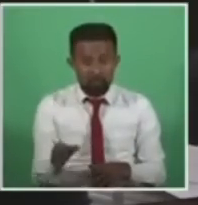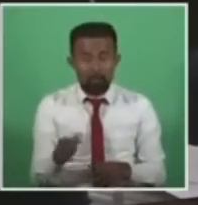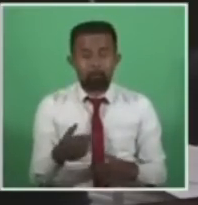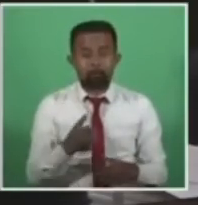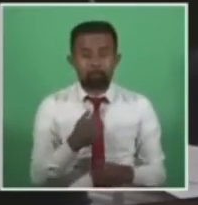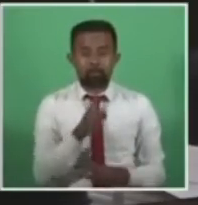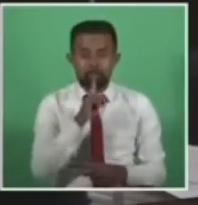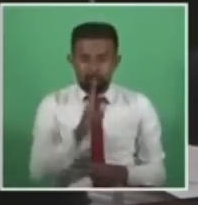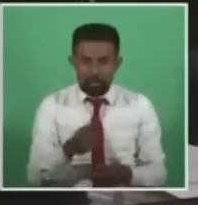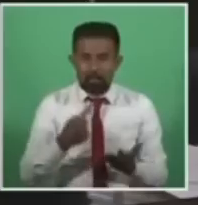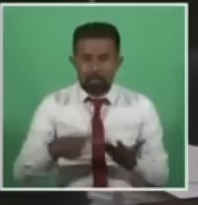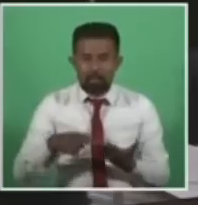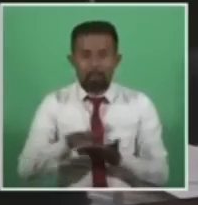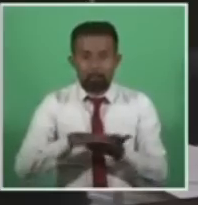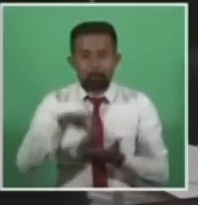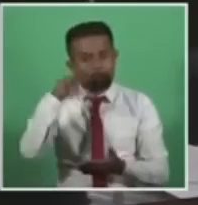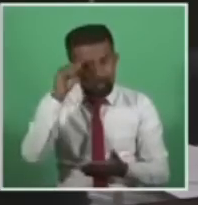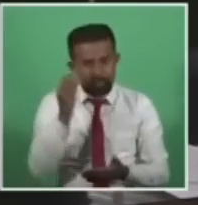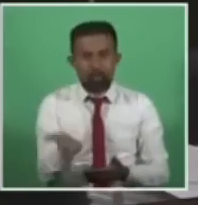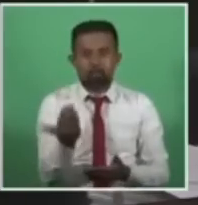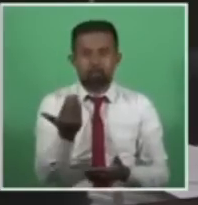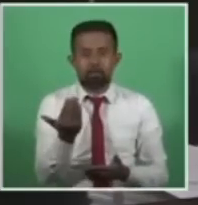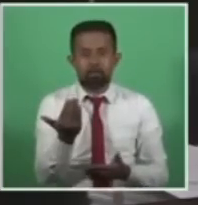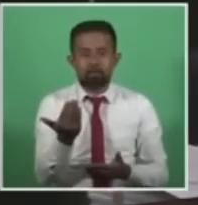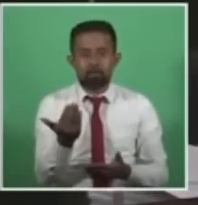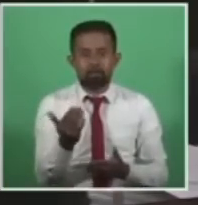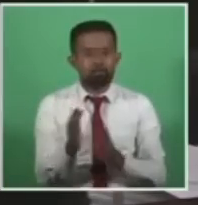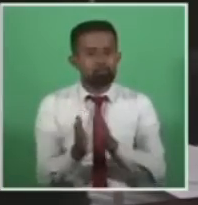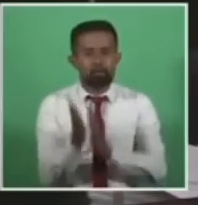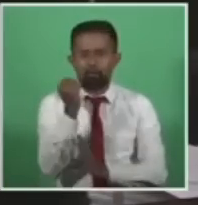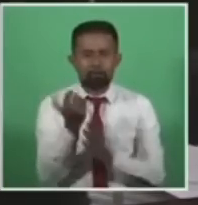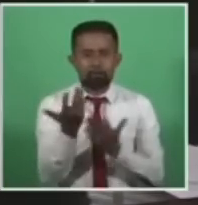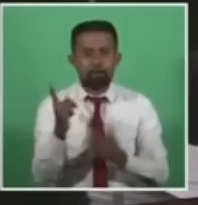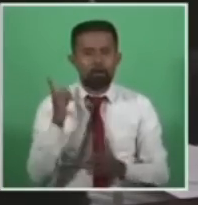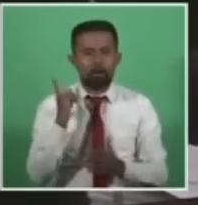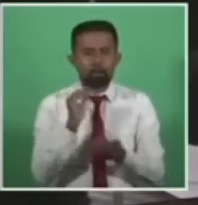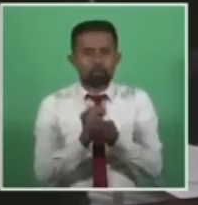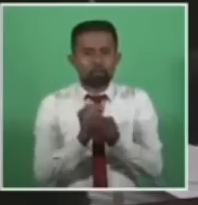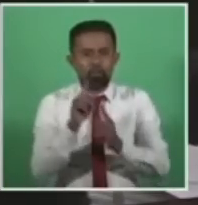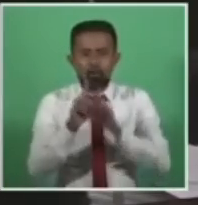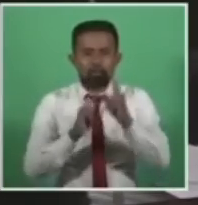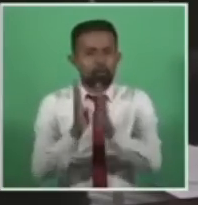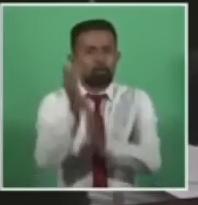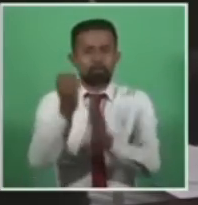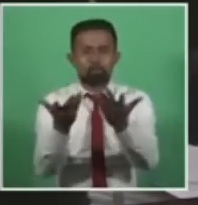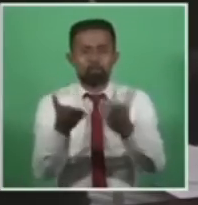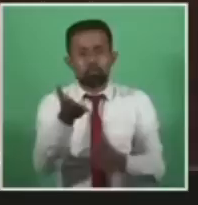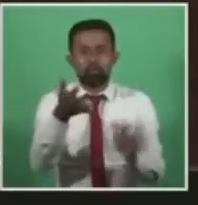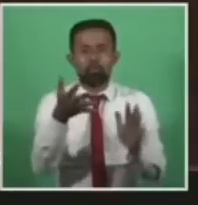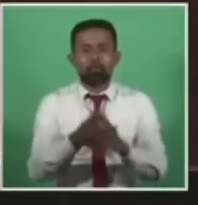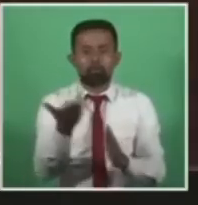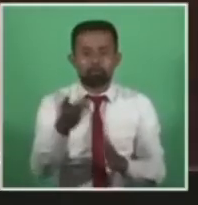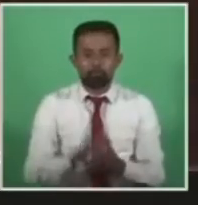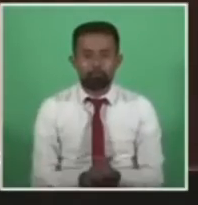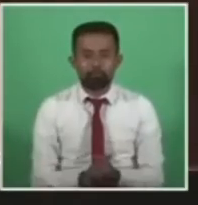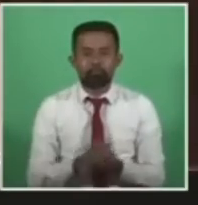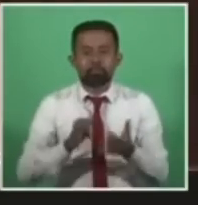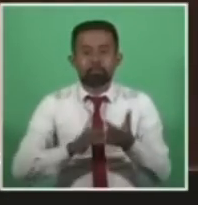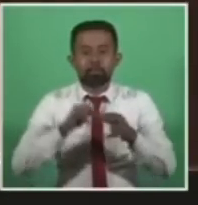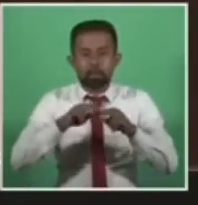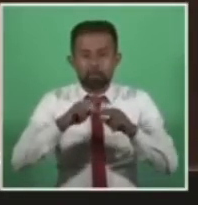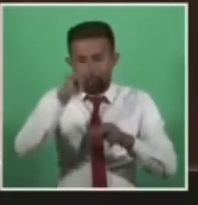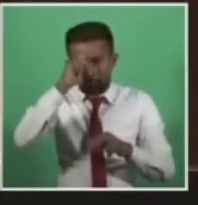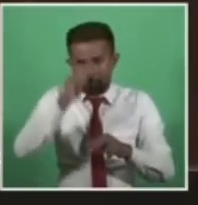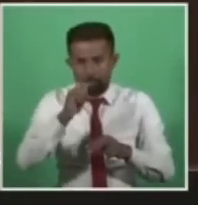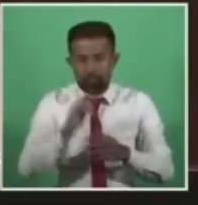මම කියන දේ පිළිගන්න. ඔබතුමාට කිසිම අයිතියක් නැහැ ආරක්ෂාව කතා කරන්න ඔබතුමාට වෙච්ච දේ හැටියට. කරු සරත් පොන්සේක